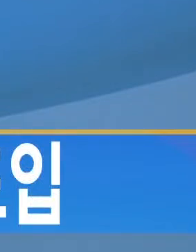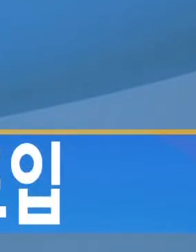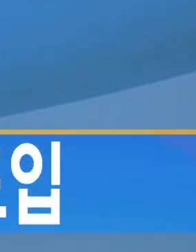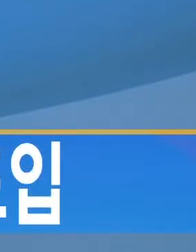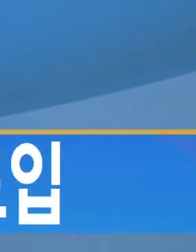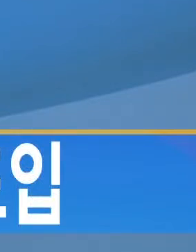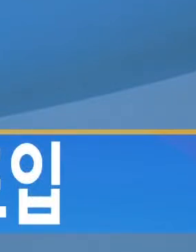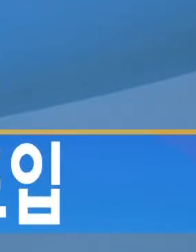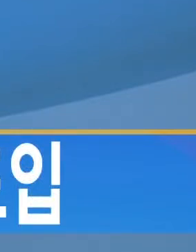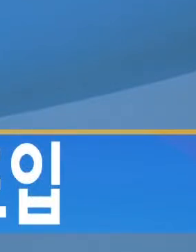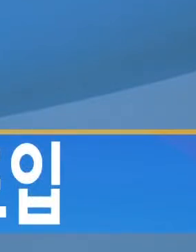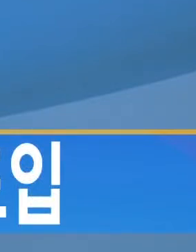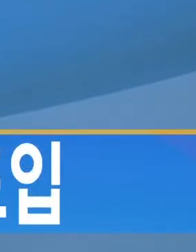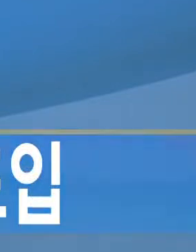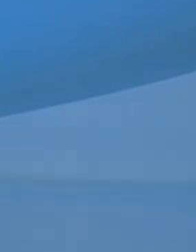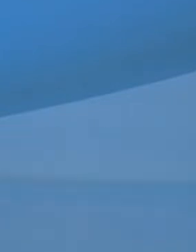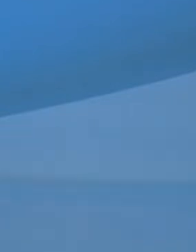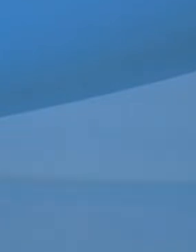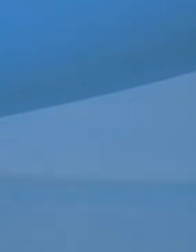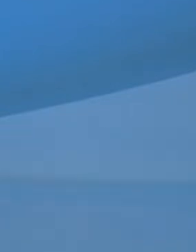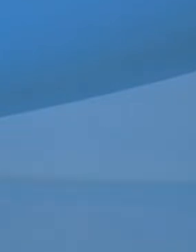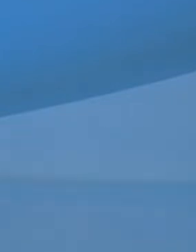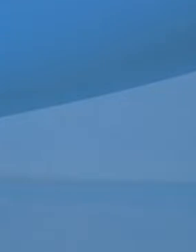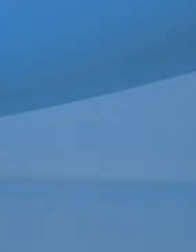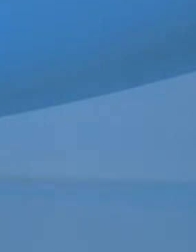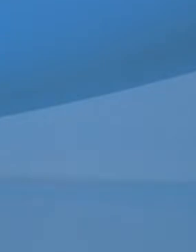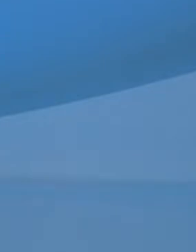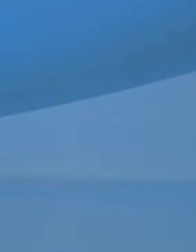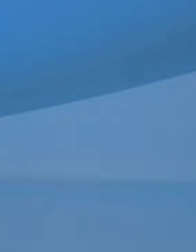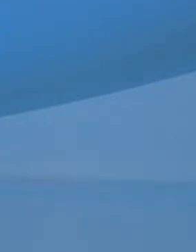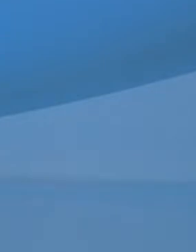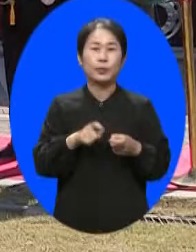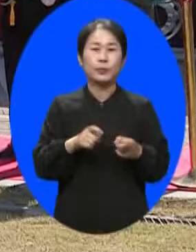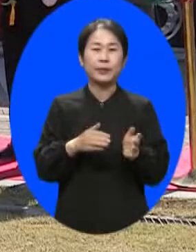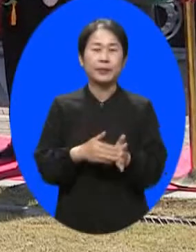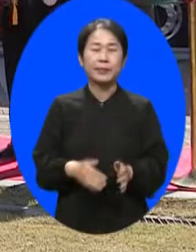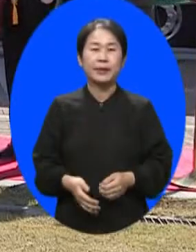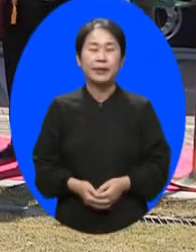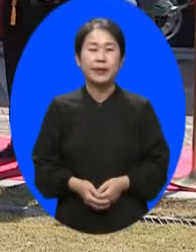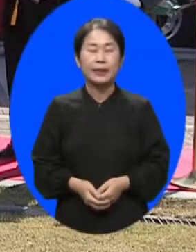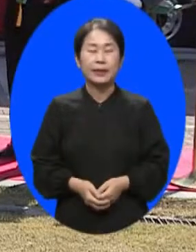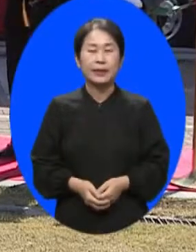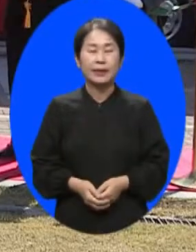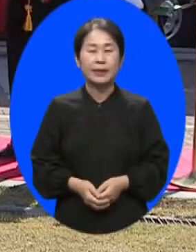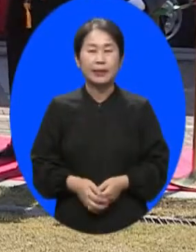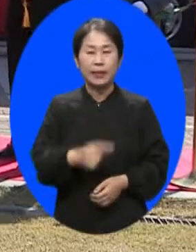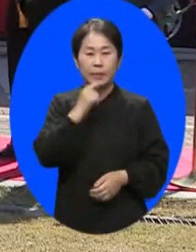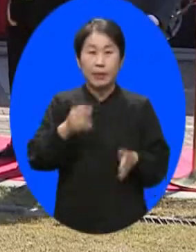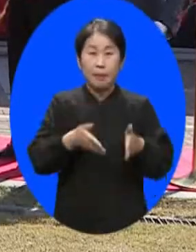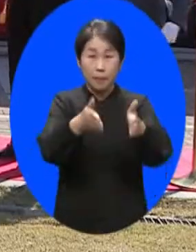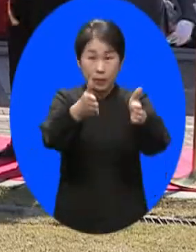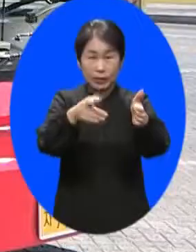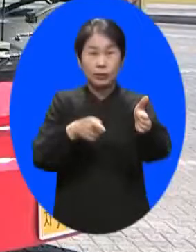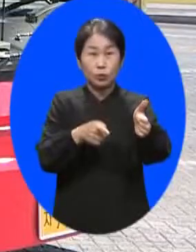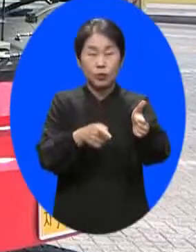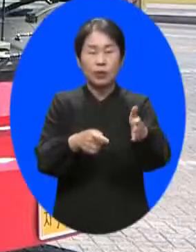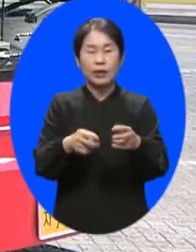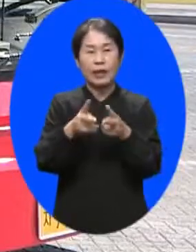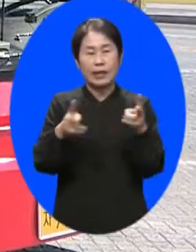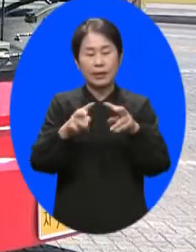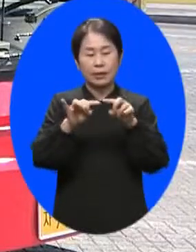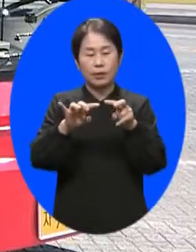대전시 인터넷방송 장사가 아나운서가 전해드립니다 대전시가 간선 급행 버스 노선에